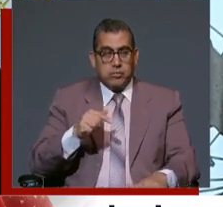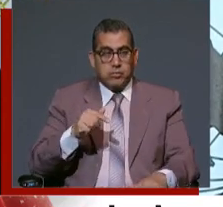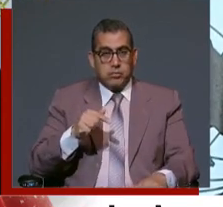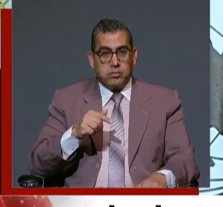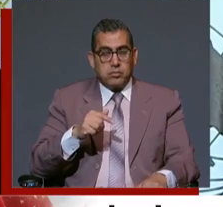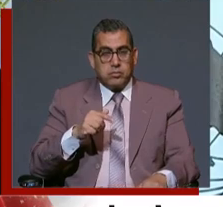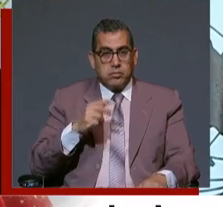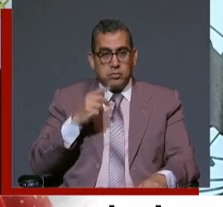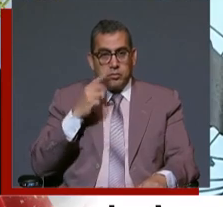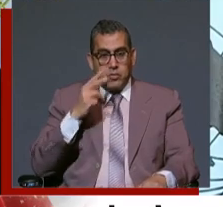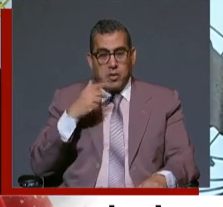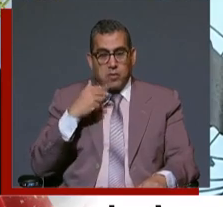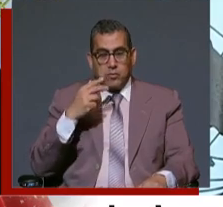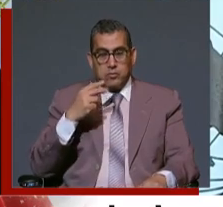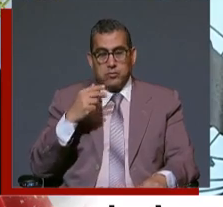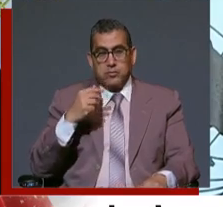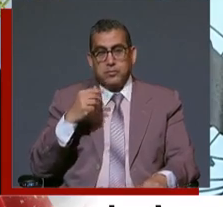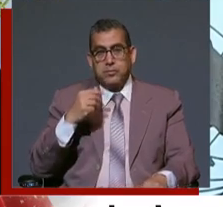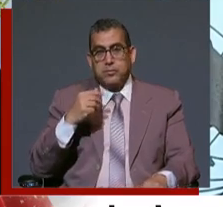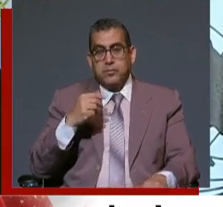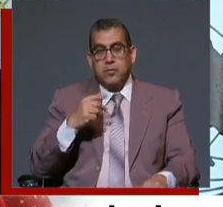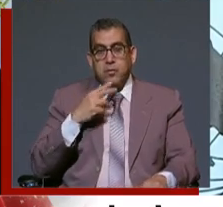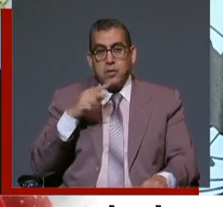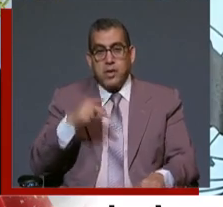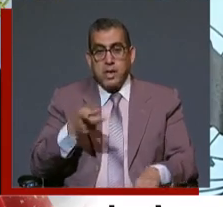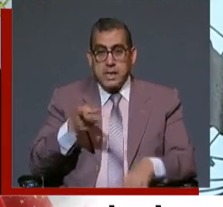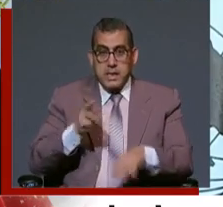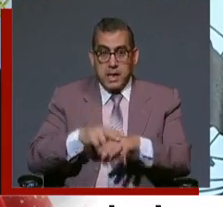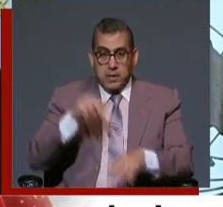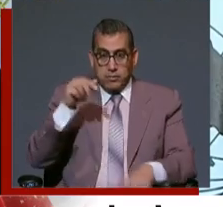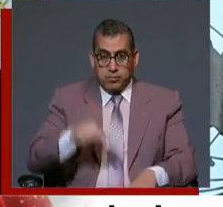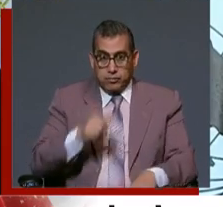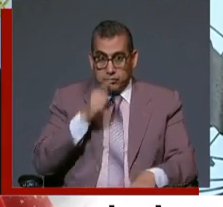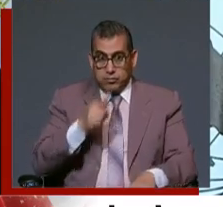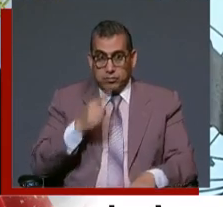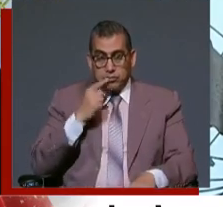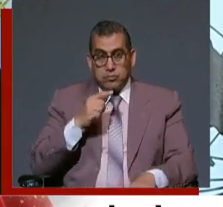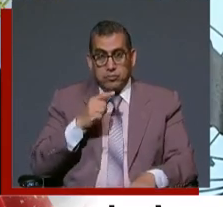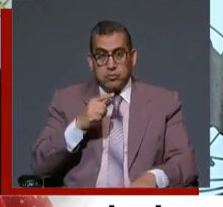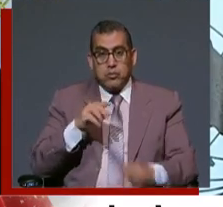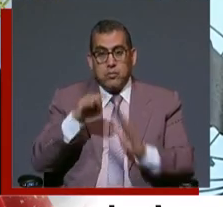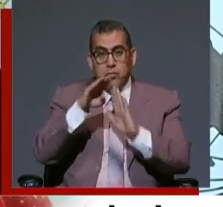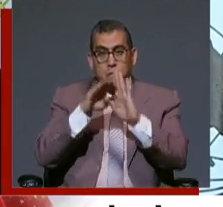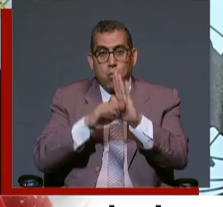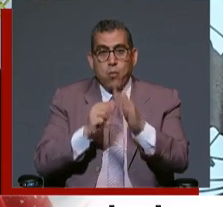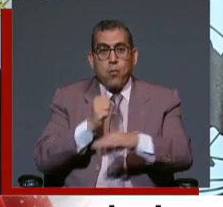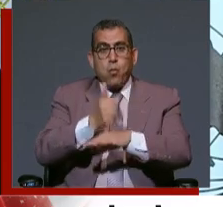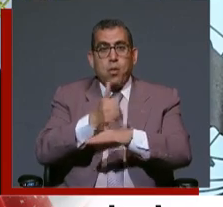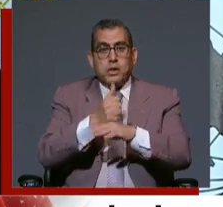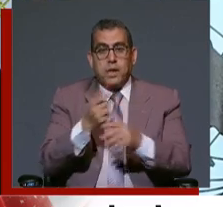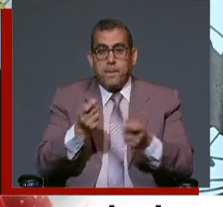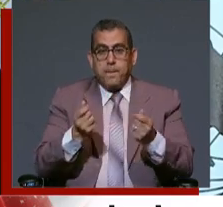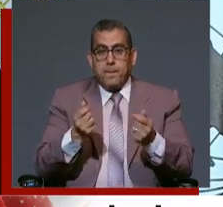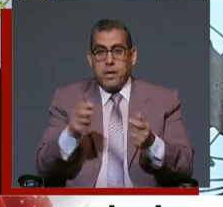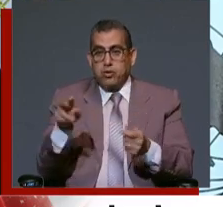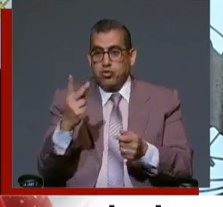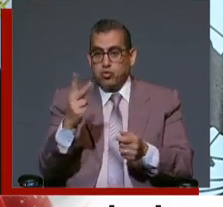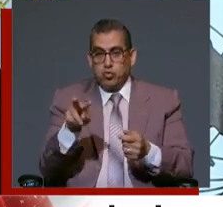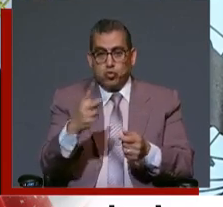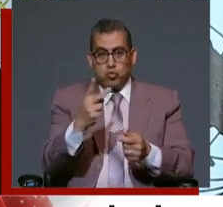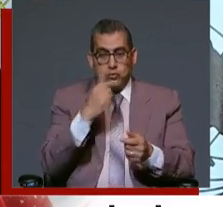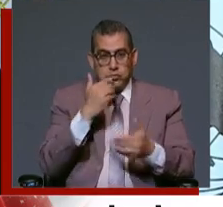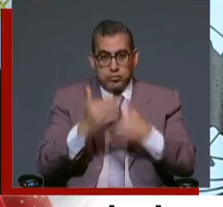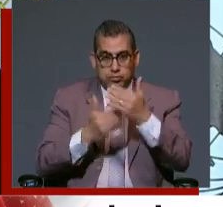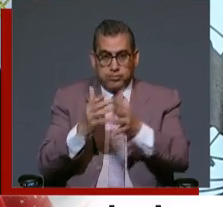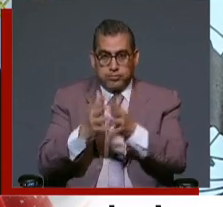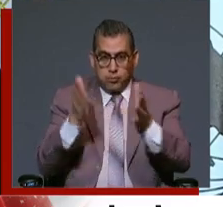والرفاه لقارتنا. وبالإضافة إلى ذلك، فإن المؤسسات المالية الثنائية ومتعددة الأطراف